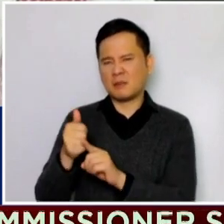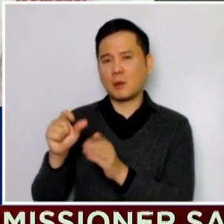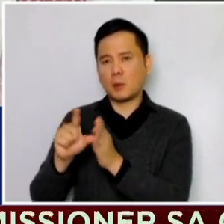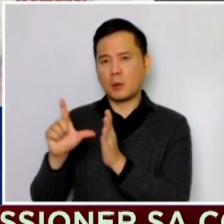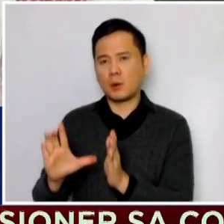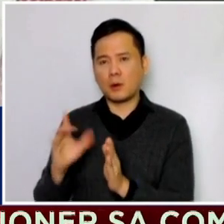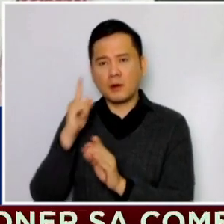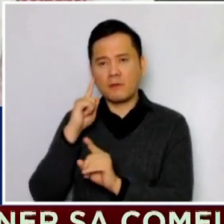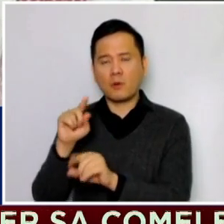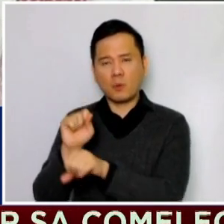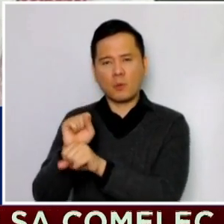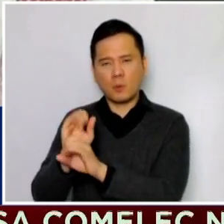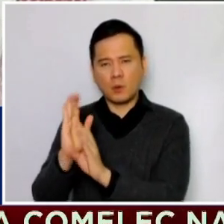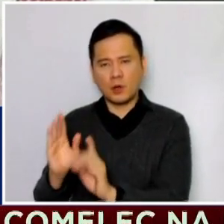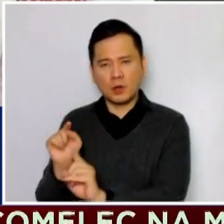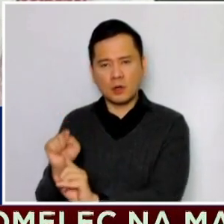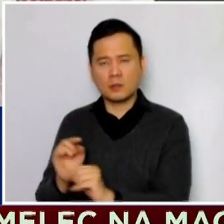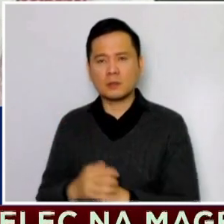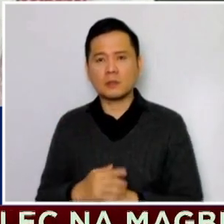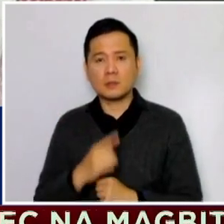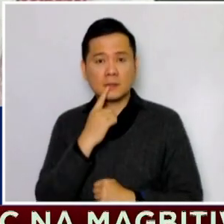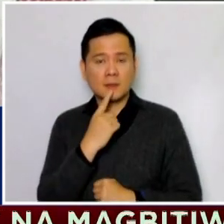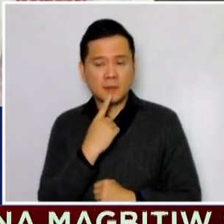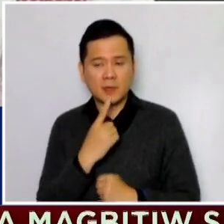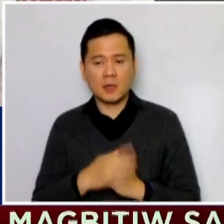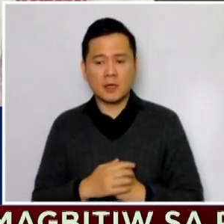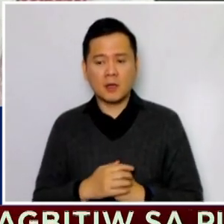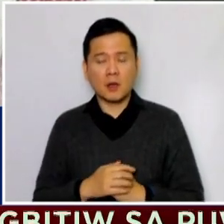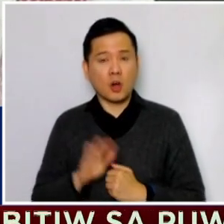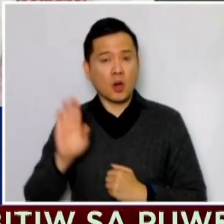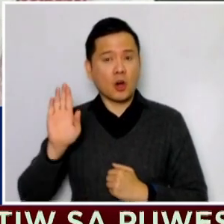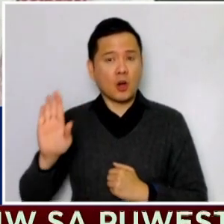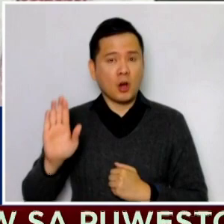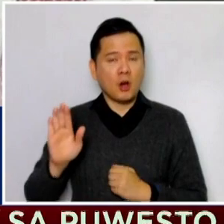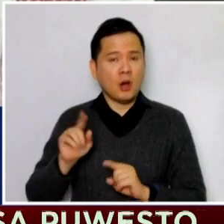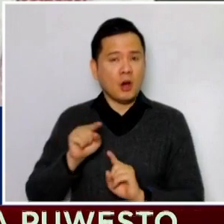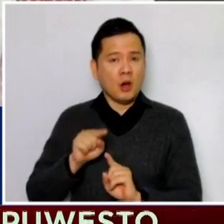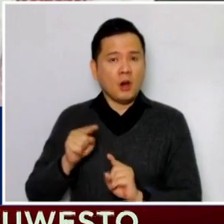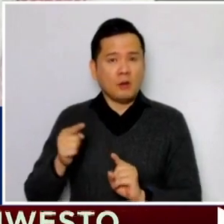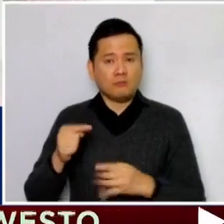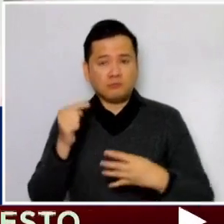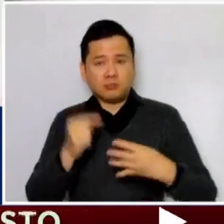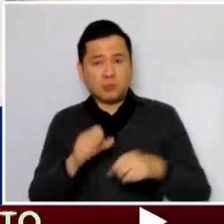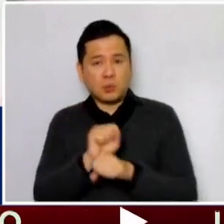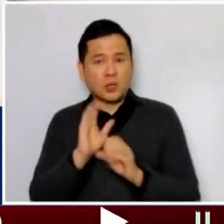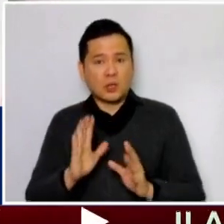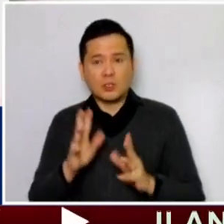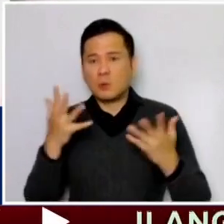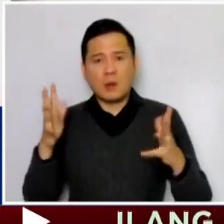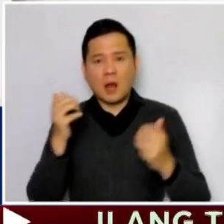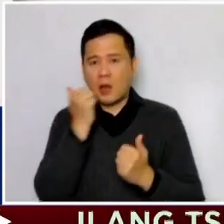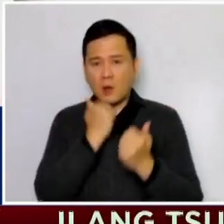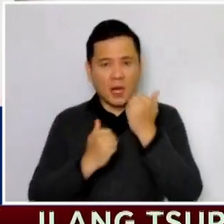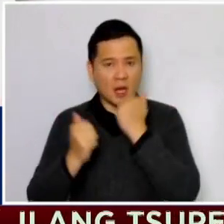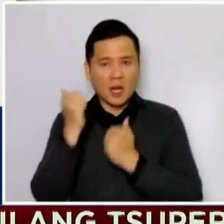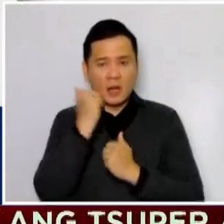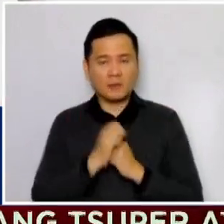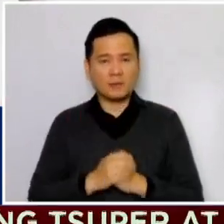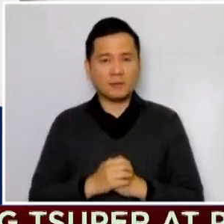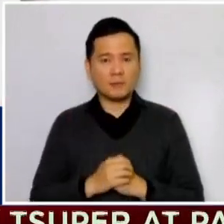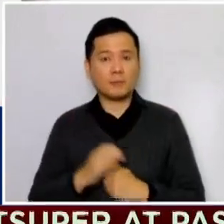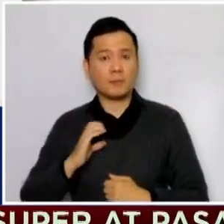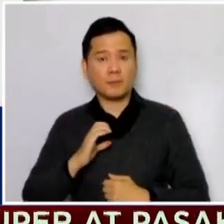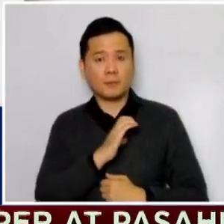komite. Pero umaasa siyang lalabas na walang sala ang kanyang mga kliyente sa isang patas na paglilitis. Ayon naman sa komite, hindi sapat